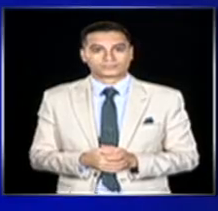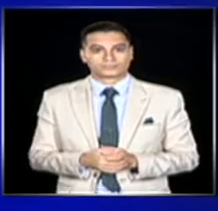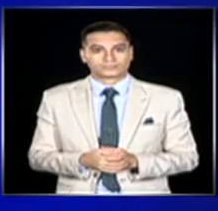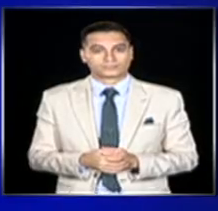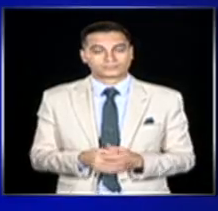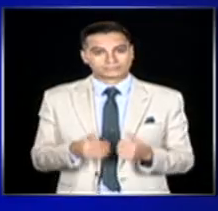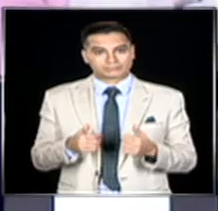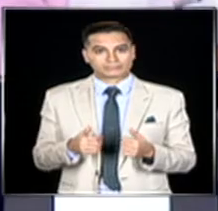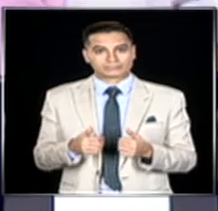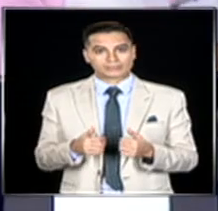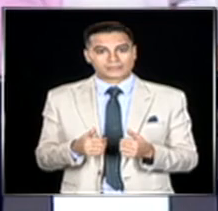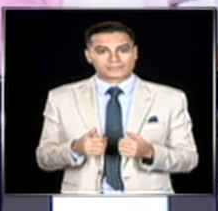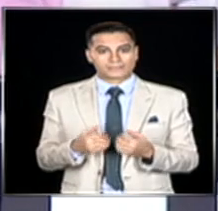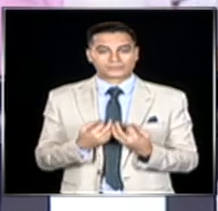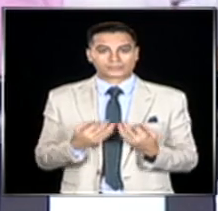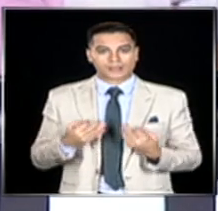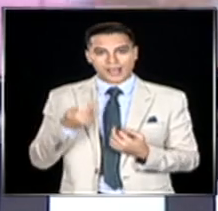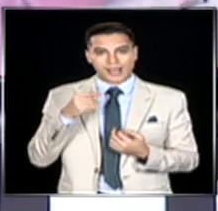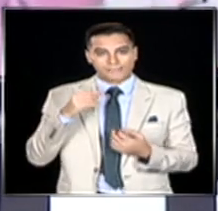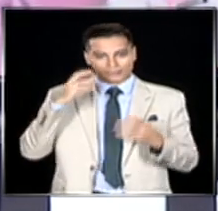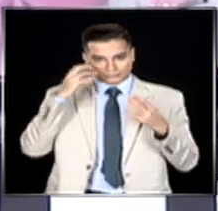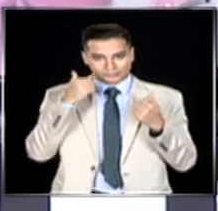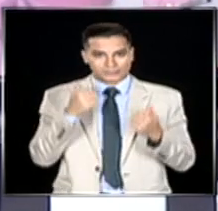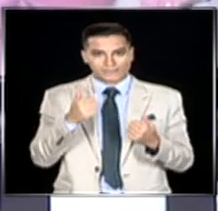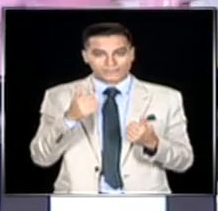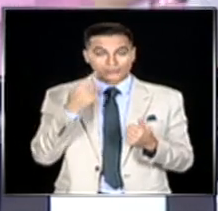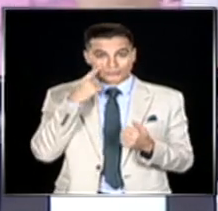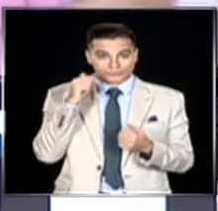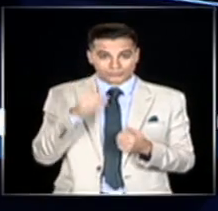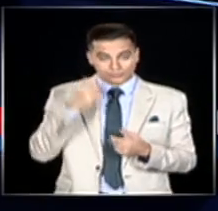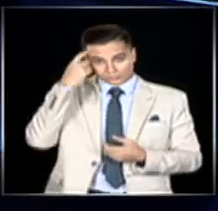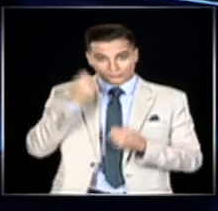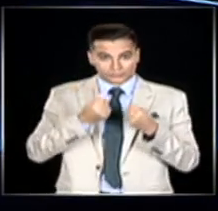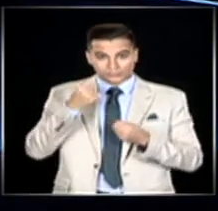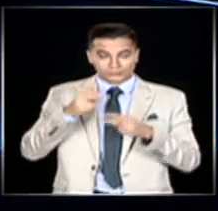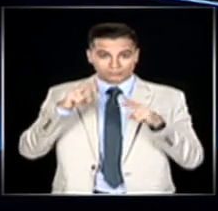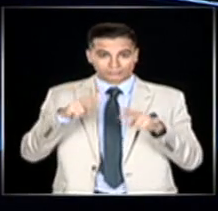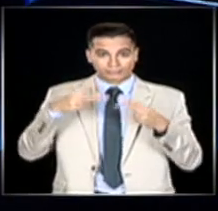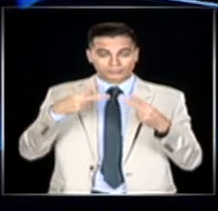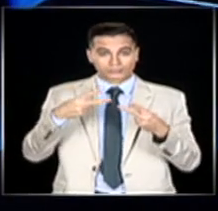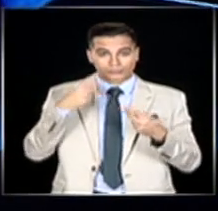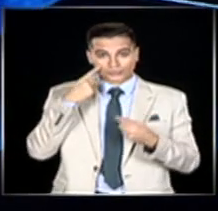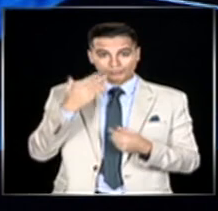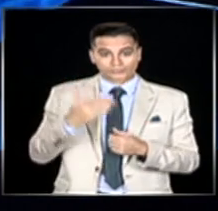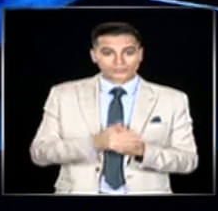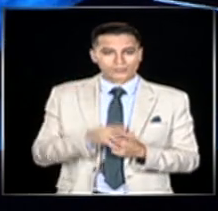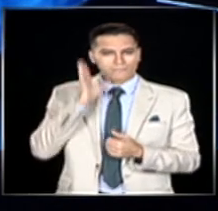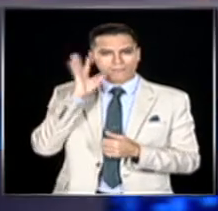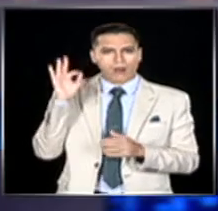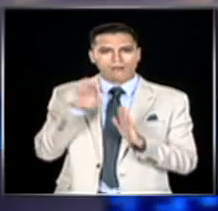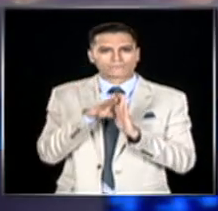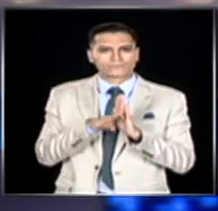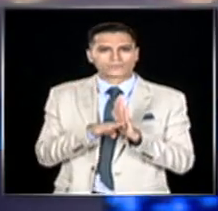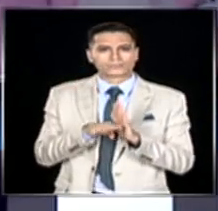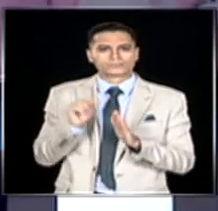تمام، اطمنا على احمد. تحت ضغط كاونتر. ما هو نظام الحكم في دوله